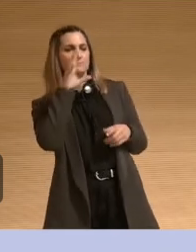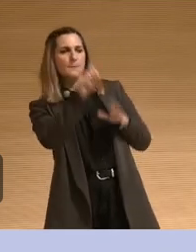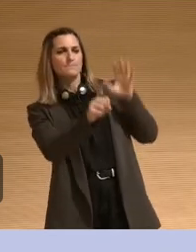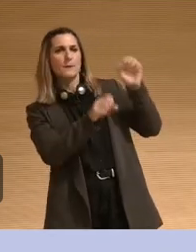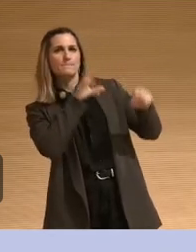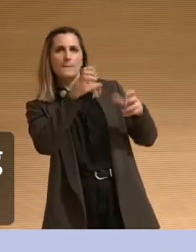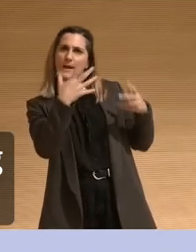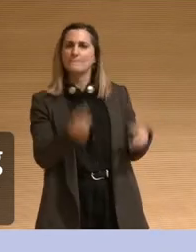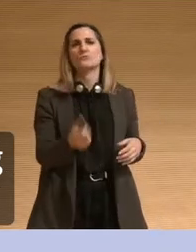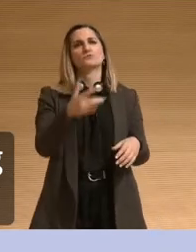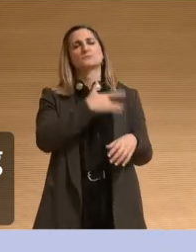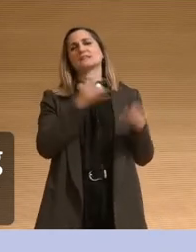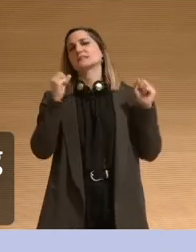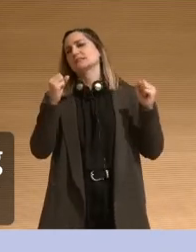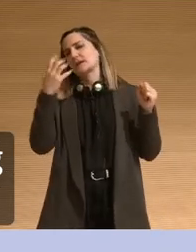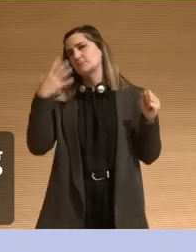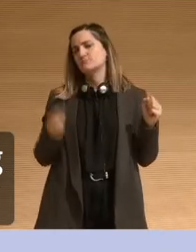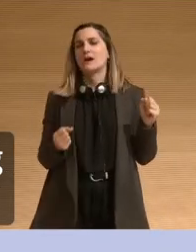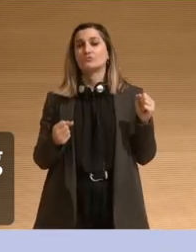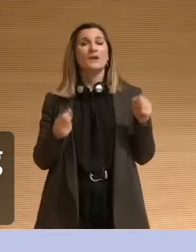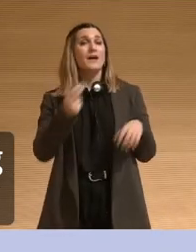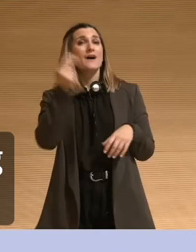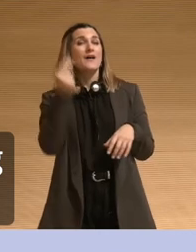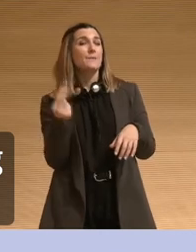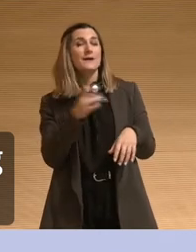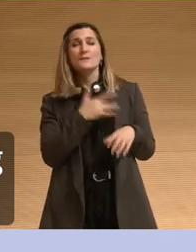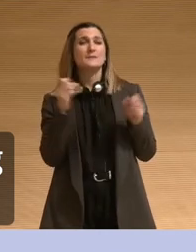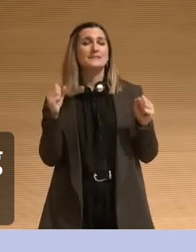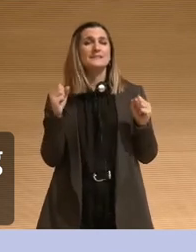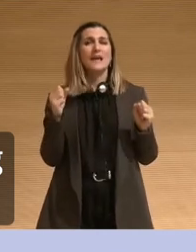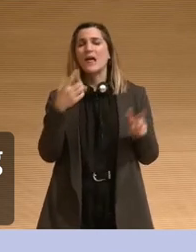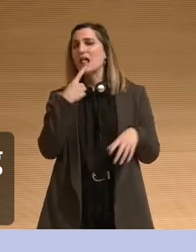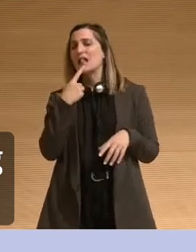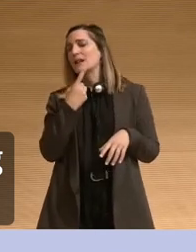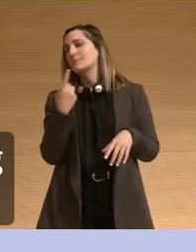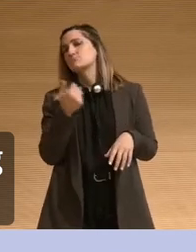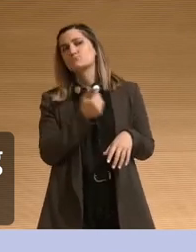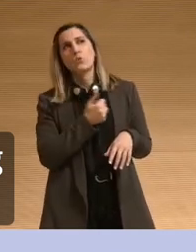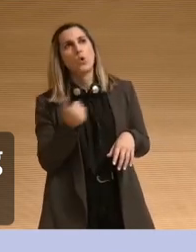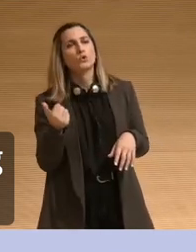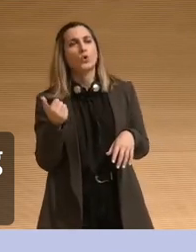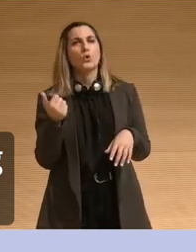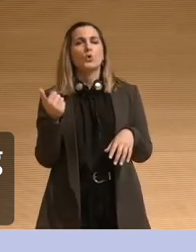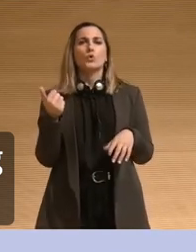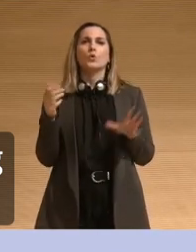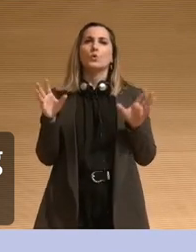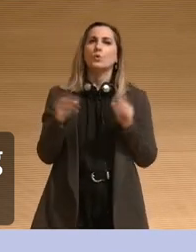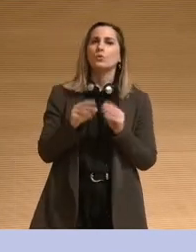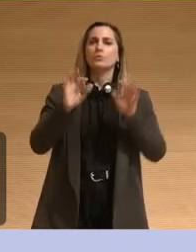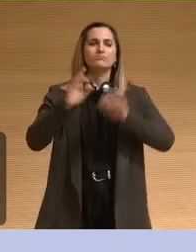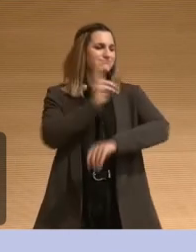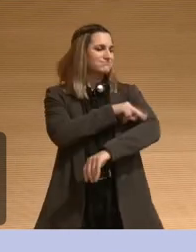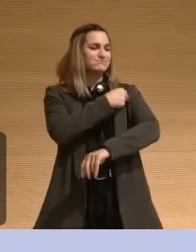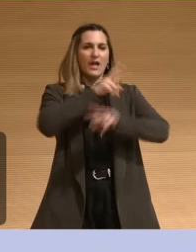θέματα ψυχικής υγείας. Και όταν μιλάμε για θέματα ψυχικής υγείας, δεν αναφερόμαστε μόνο σε κλινικές